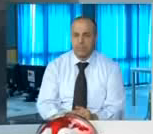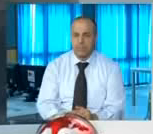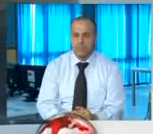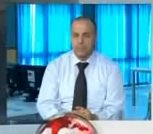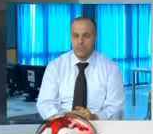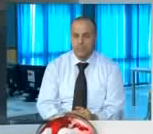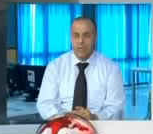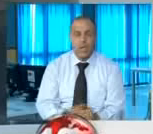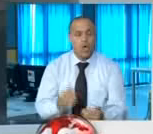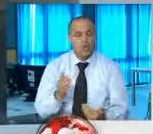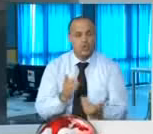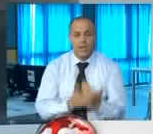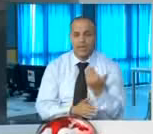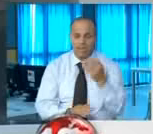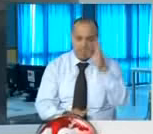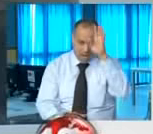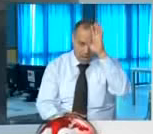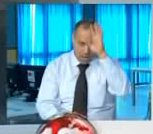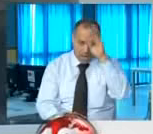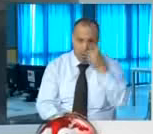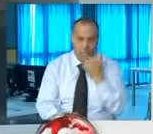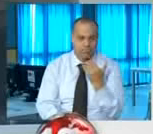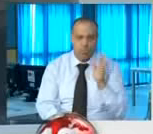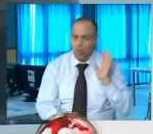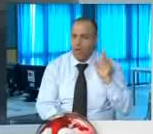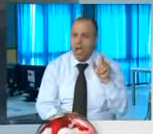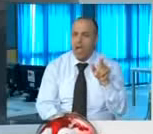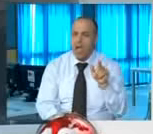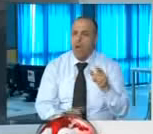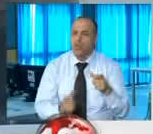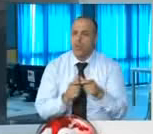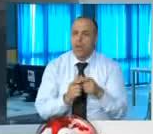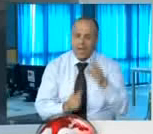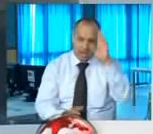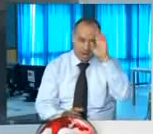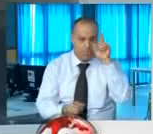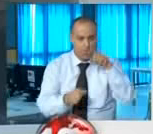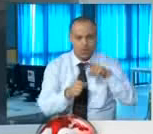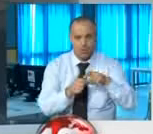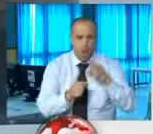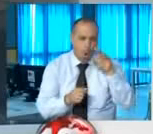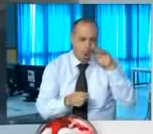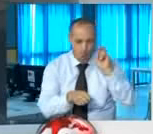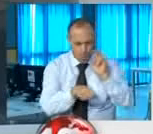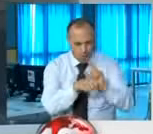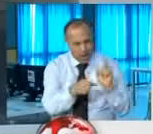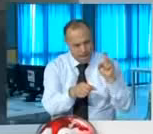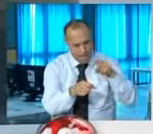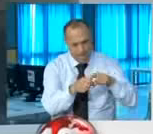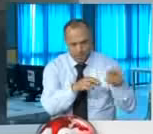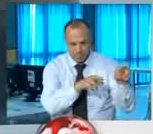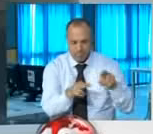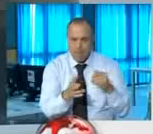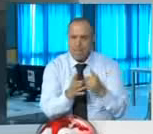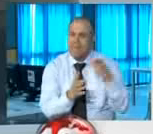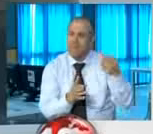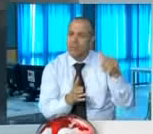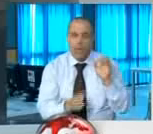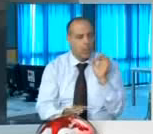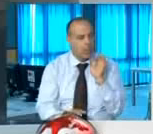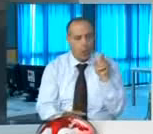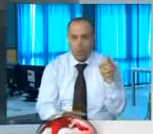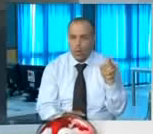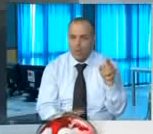وفي تطورات الوضع في العراق، نفت السلطات العراقية مشاركة القوات التركية في عمليات استعادة الموصل من